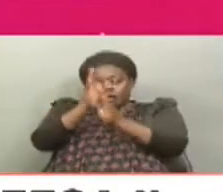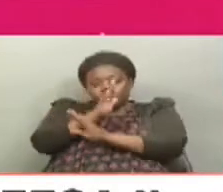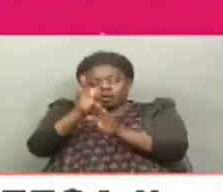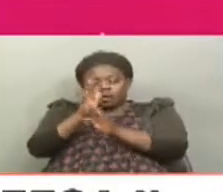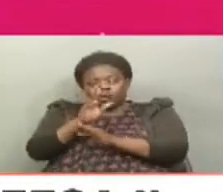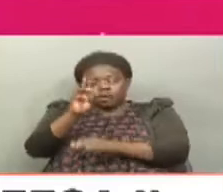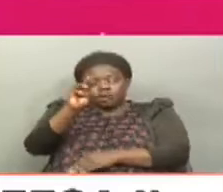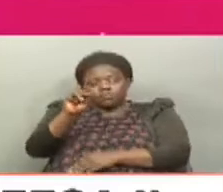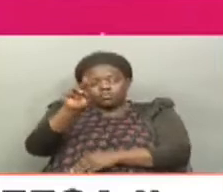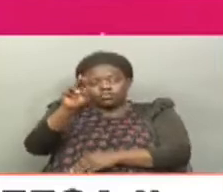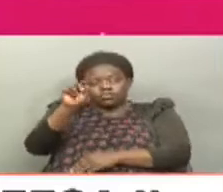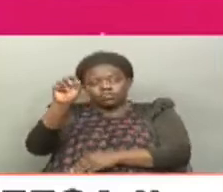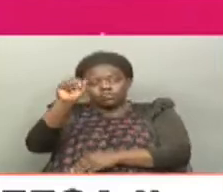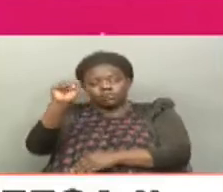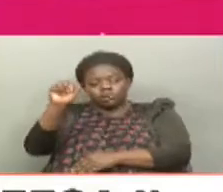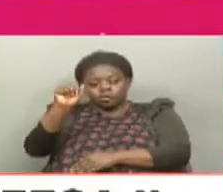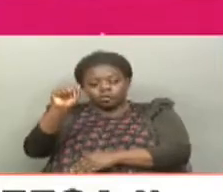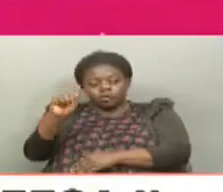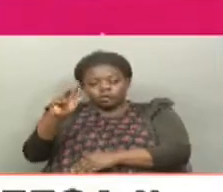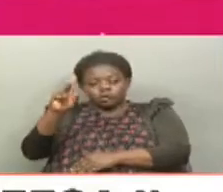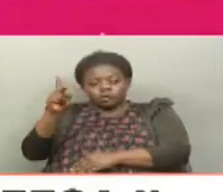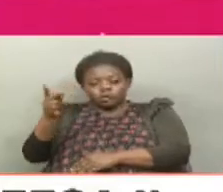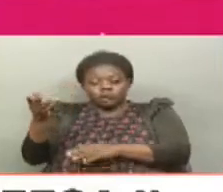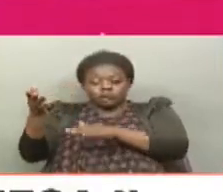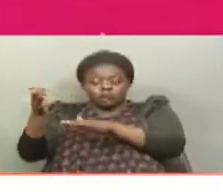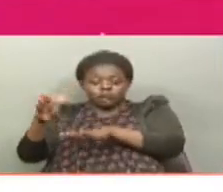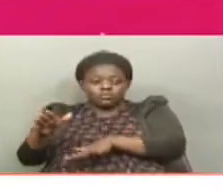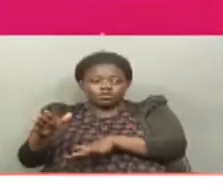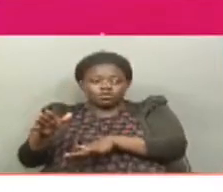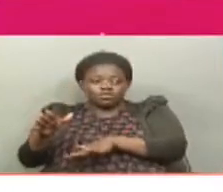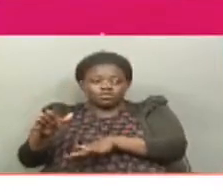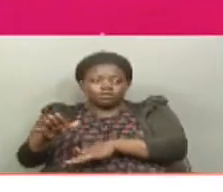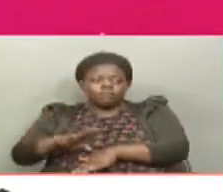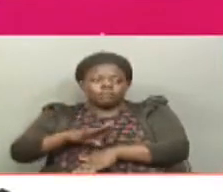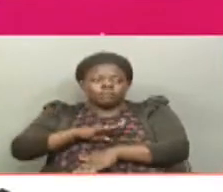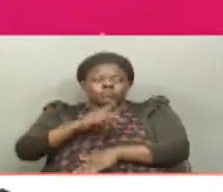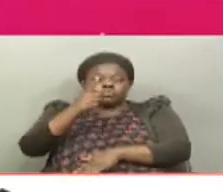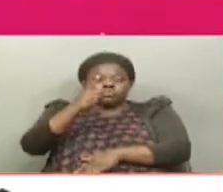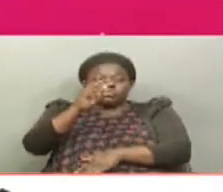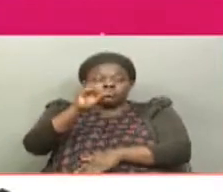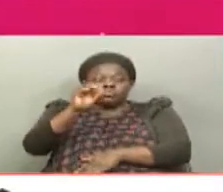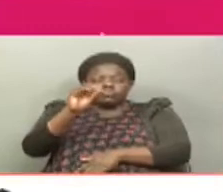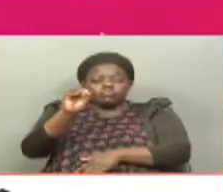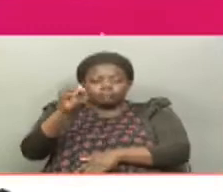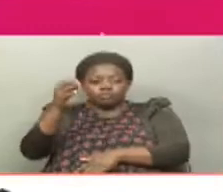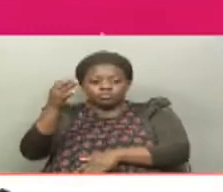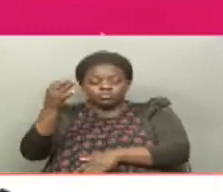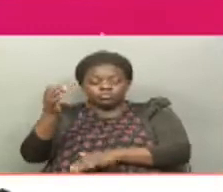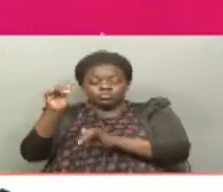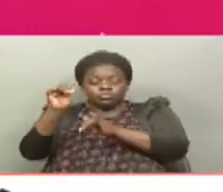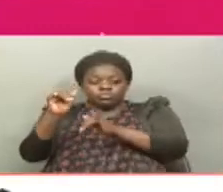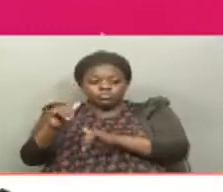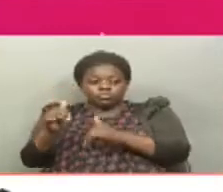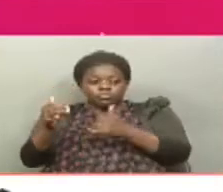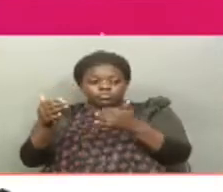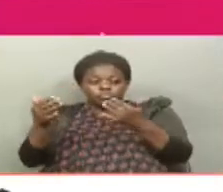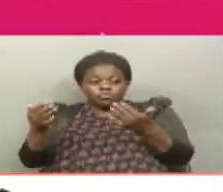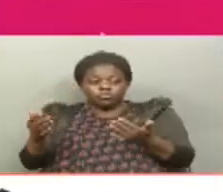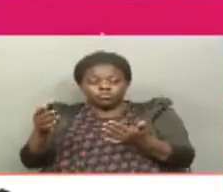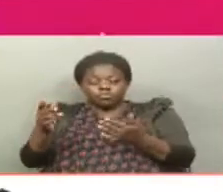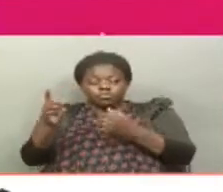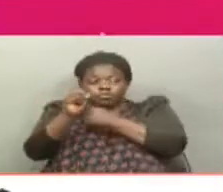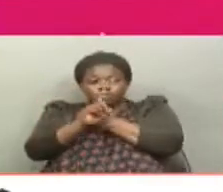owokubiri avudde mu bulamu bw'ensi ng'afiiridde ku myaka 13. Abadde abeera ku kyalo Nsambya mu ggombolola y'e